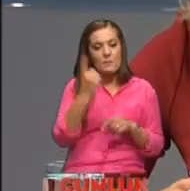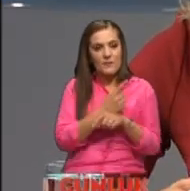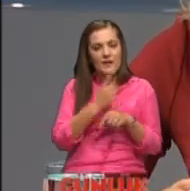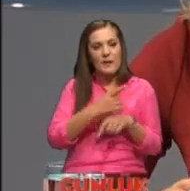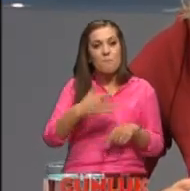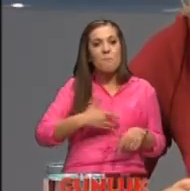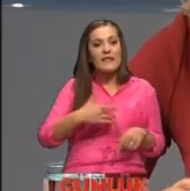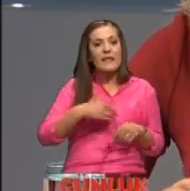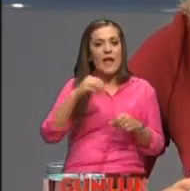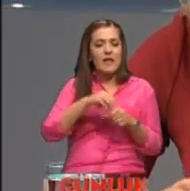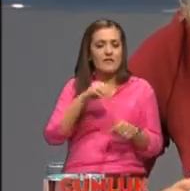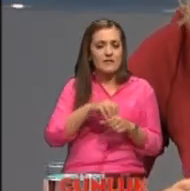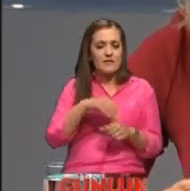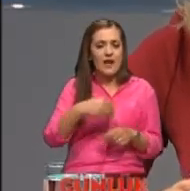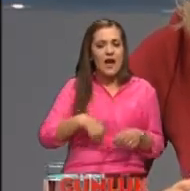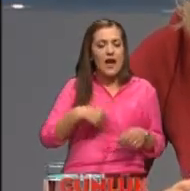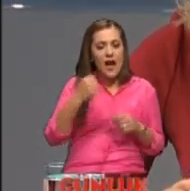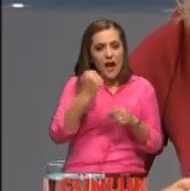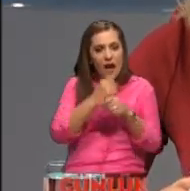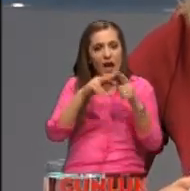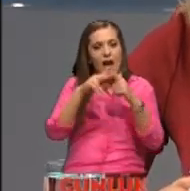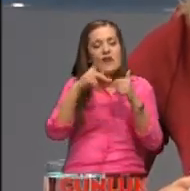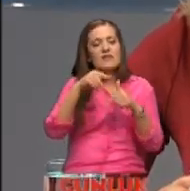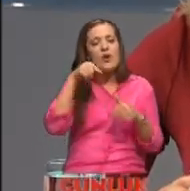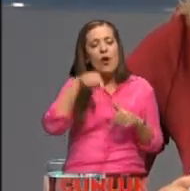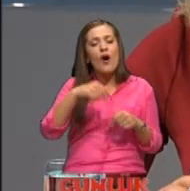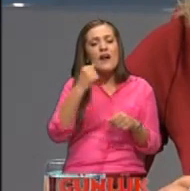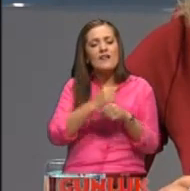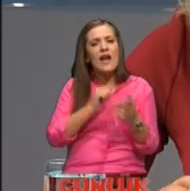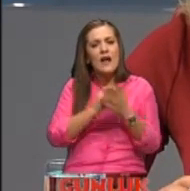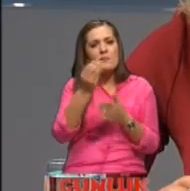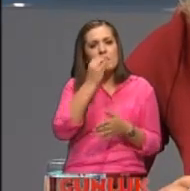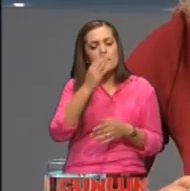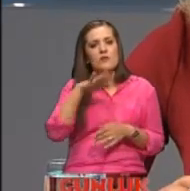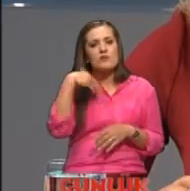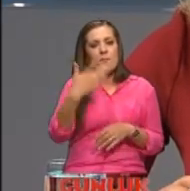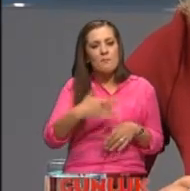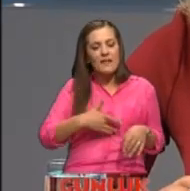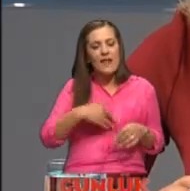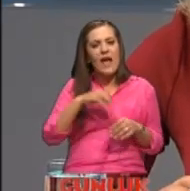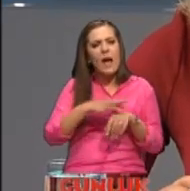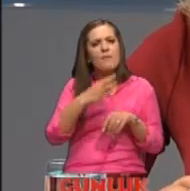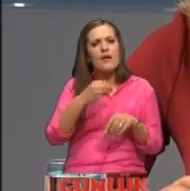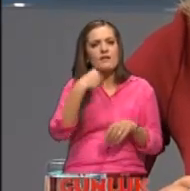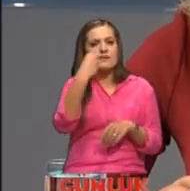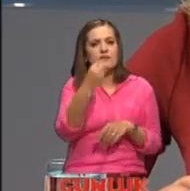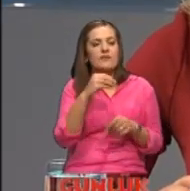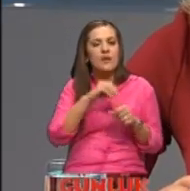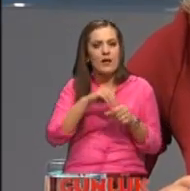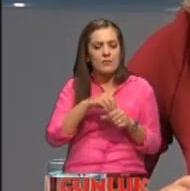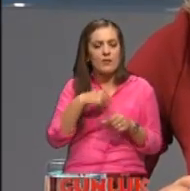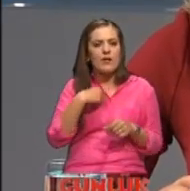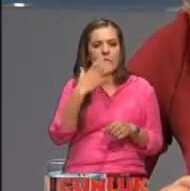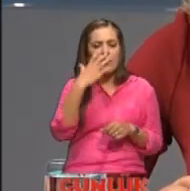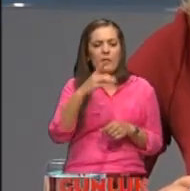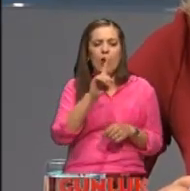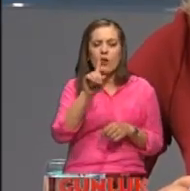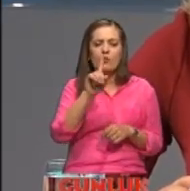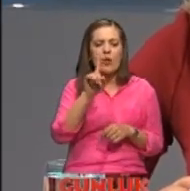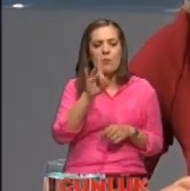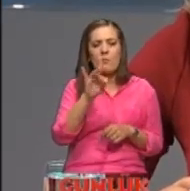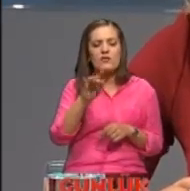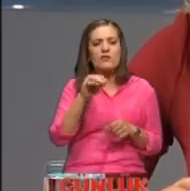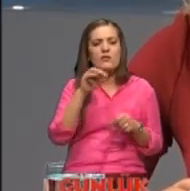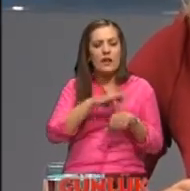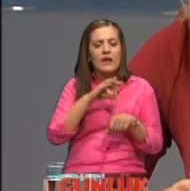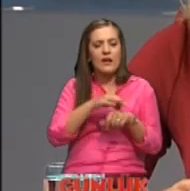de midesindeki olan gaz. Midesindeki olan gazı her beslenme sonrası hemen çıkartılmasını öneriyoruz. Yaklaşık bir 10-15